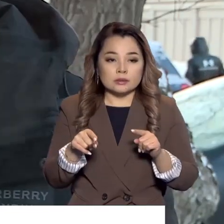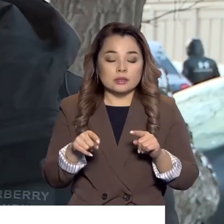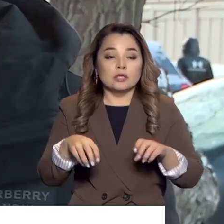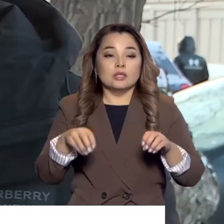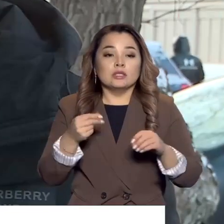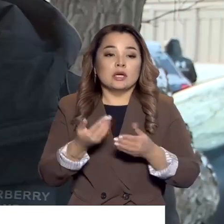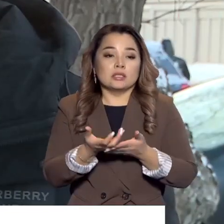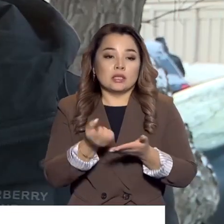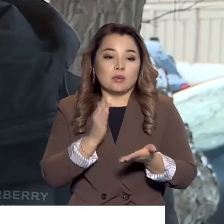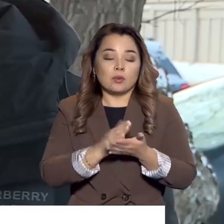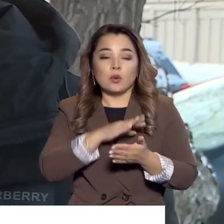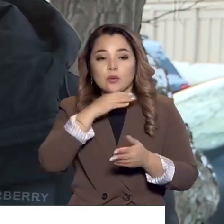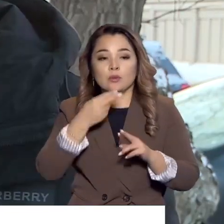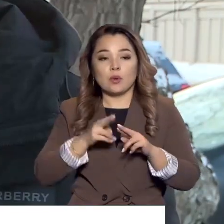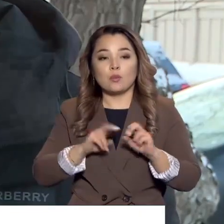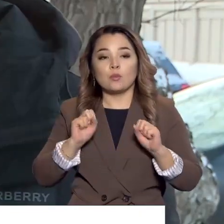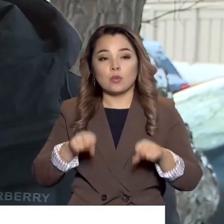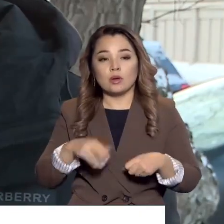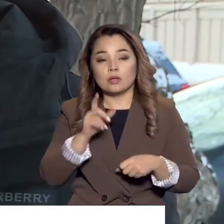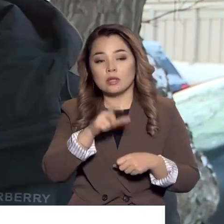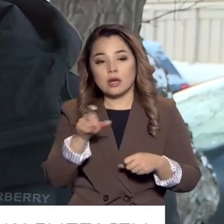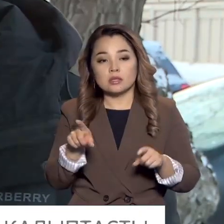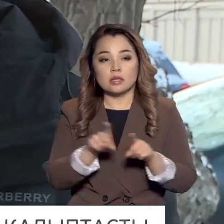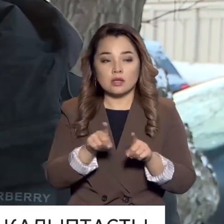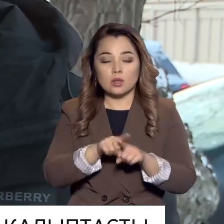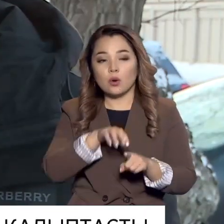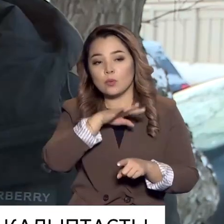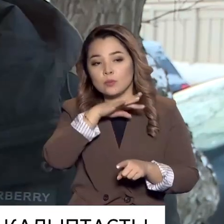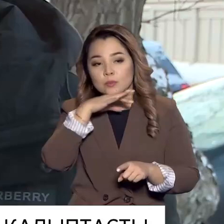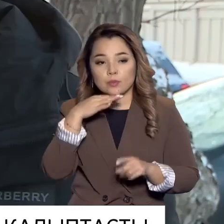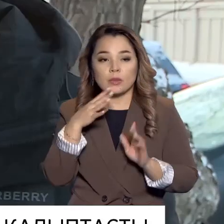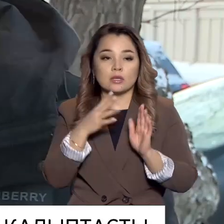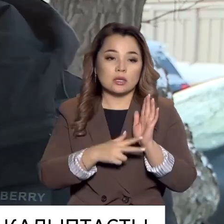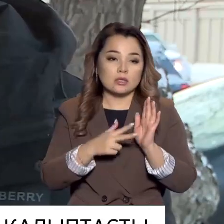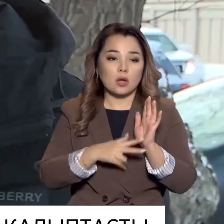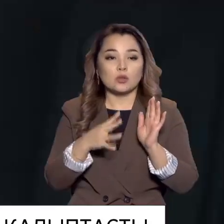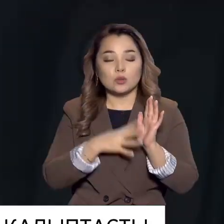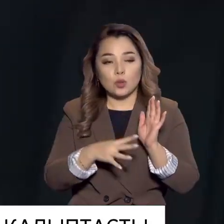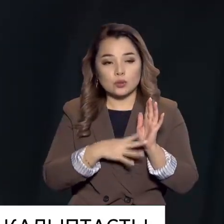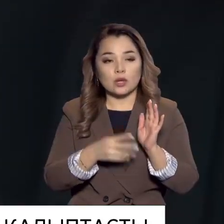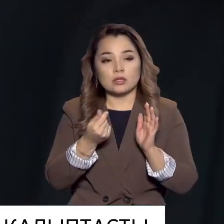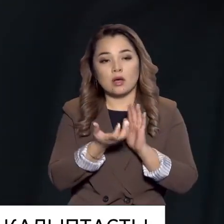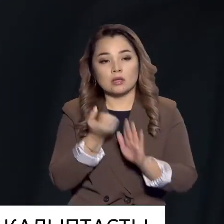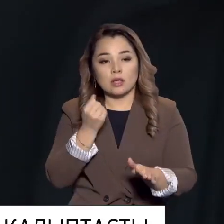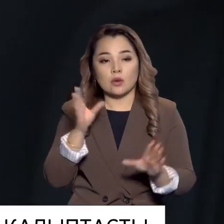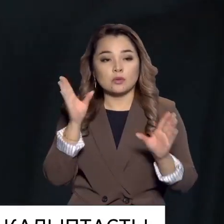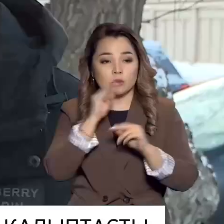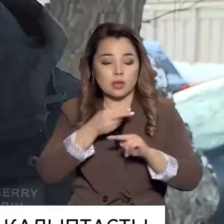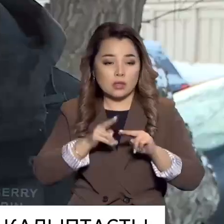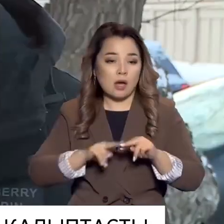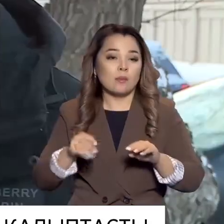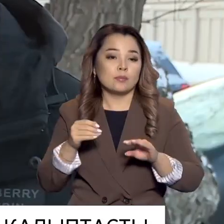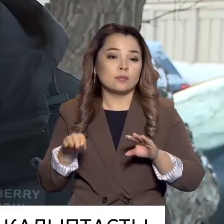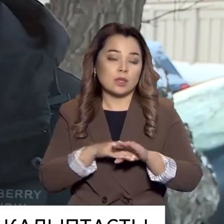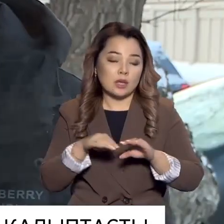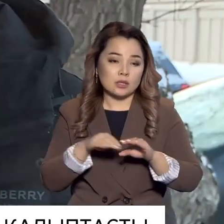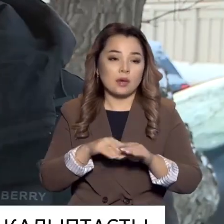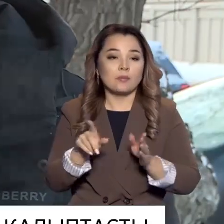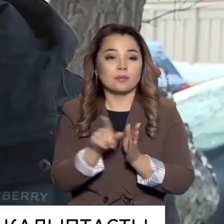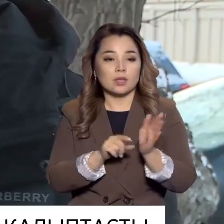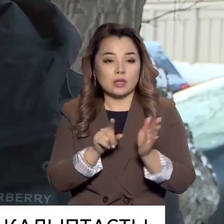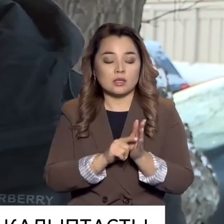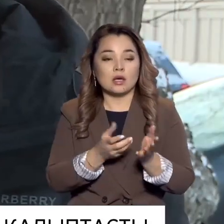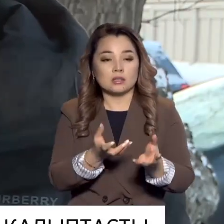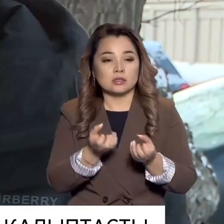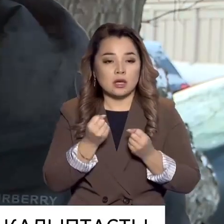шешетін ақшаның көбісі, мүмкіндігі бар ақшаның жалпы көбісі 80-90 пайыз шешіліп қойды. Бұдан кейін зейнетақы қорындағы шешілетін